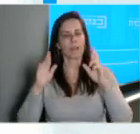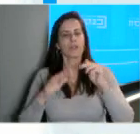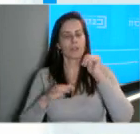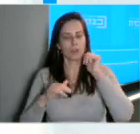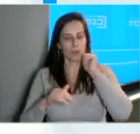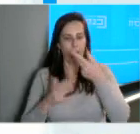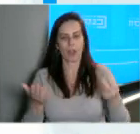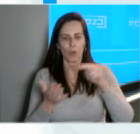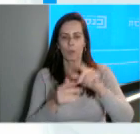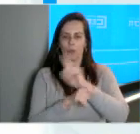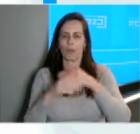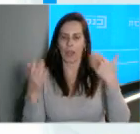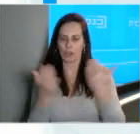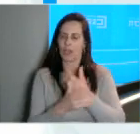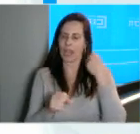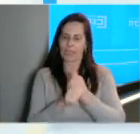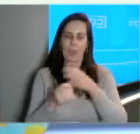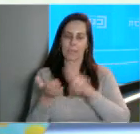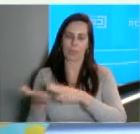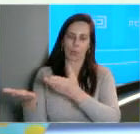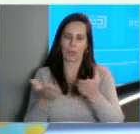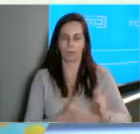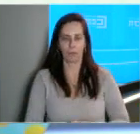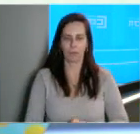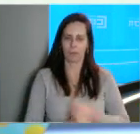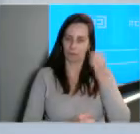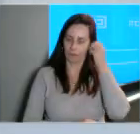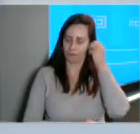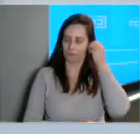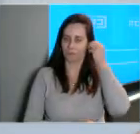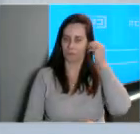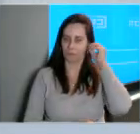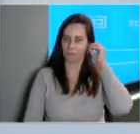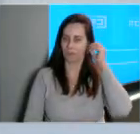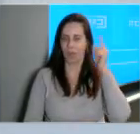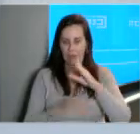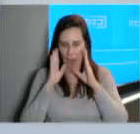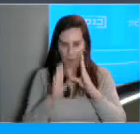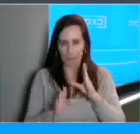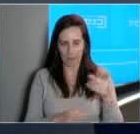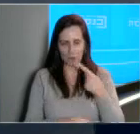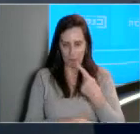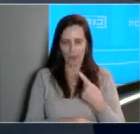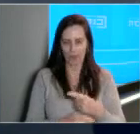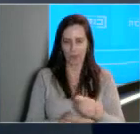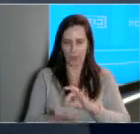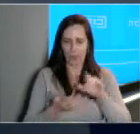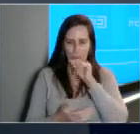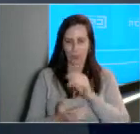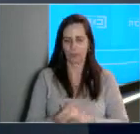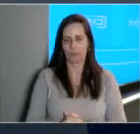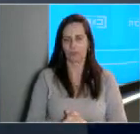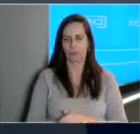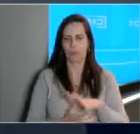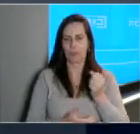תקווה שנקום מחר לעידן חדש של עשייה בזכותכם. תשמע, אתה מאמין דרך אגב לציוץ הזה?